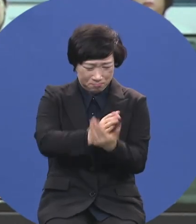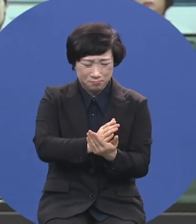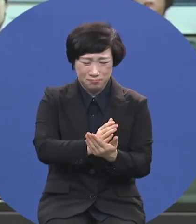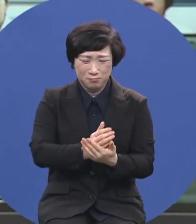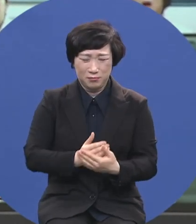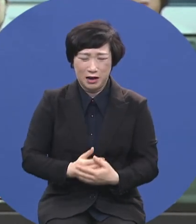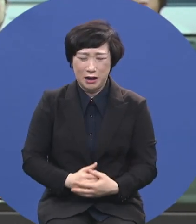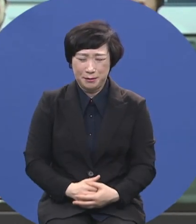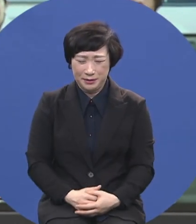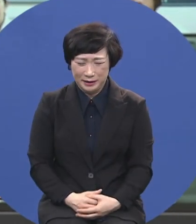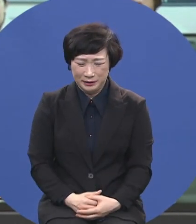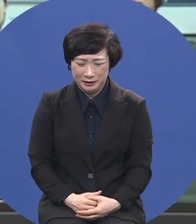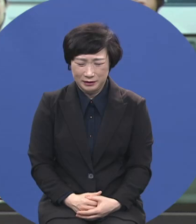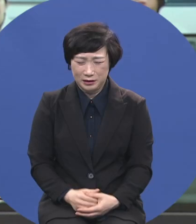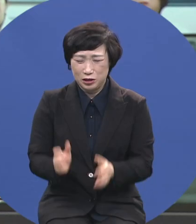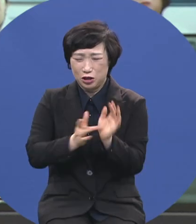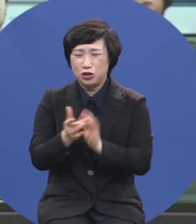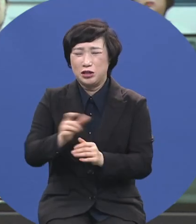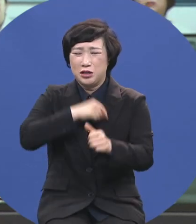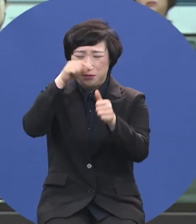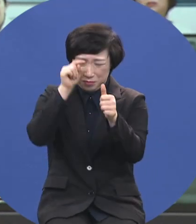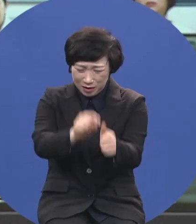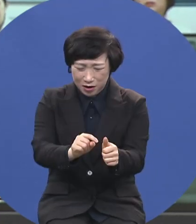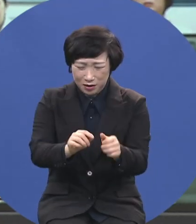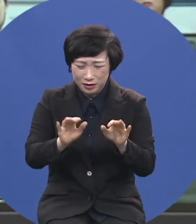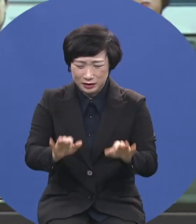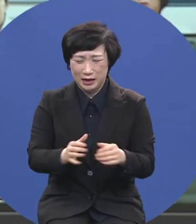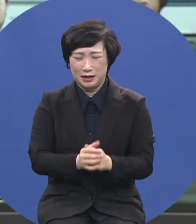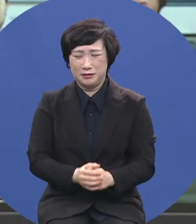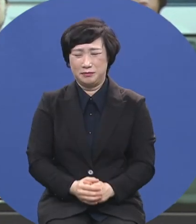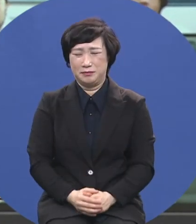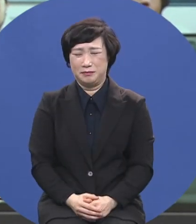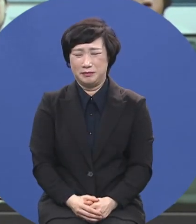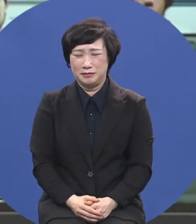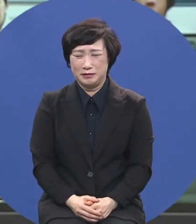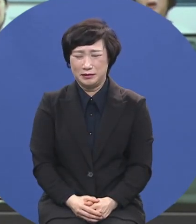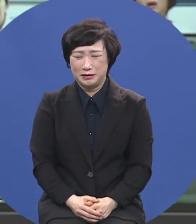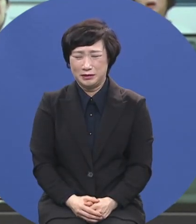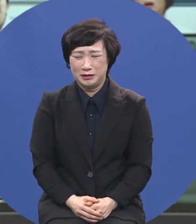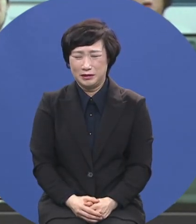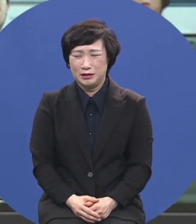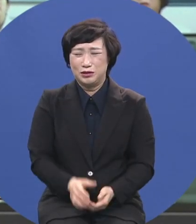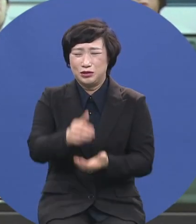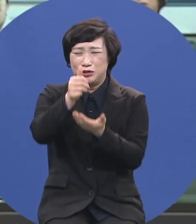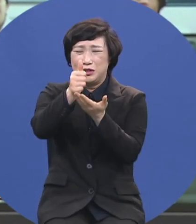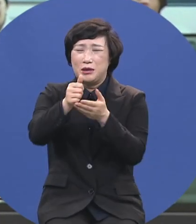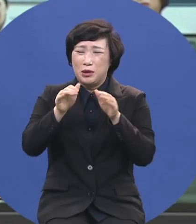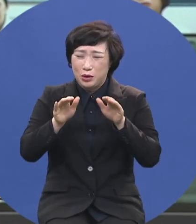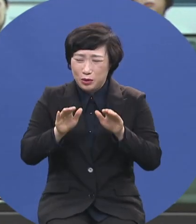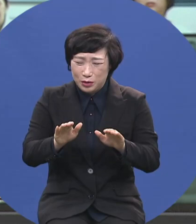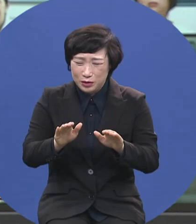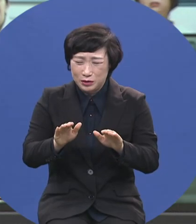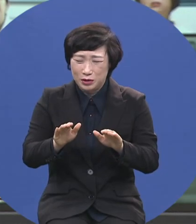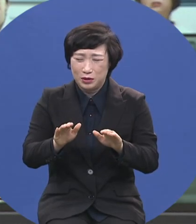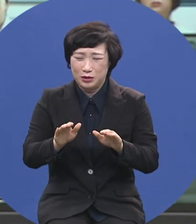말라. 예수님의 이름을 명령하느니라. 주님 오늘도